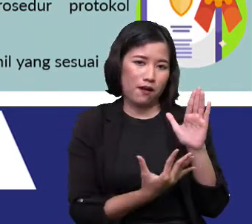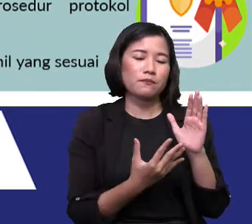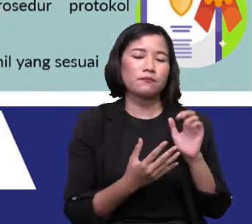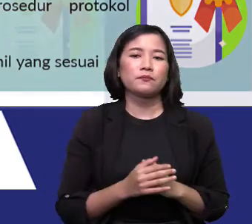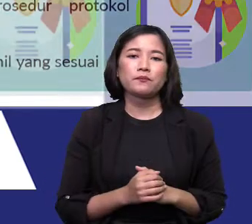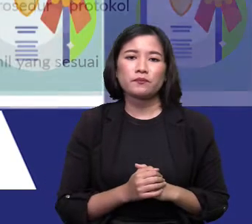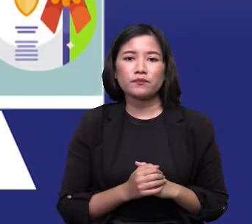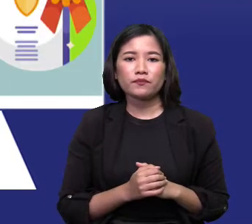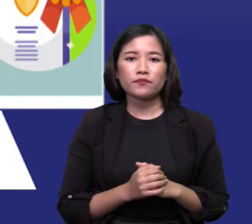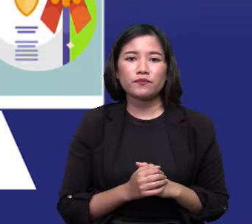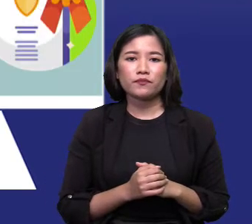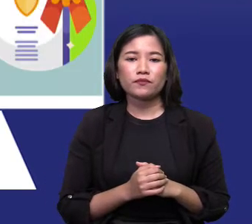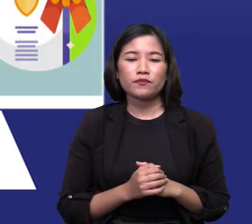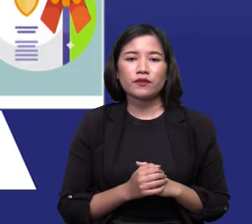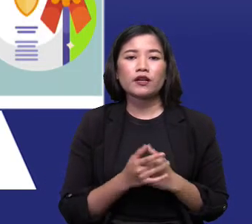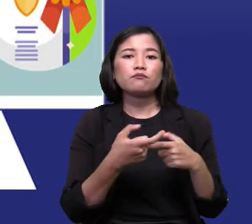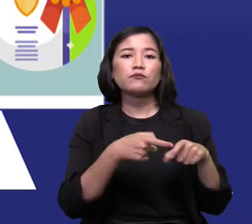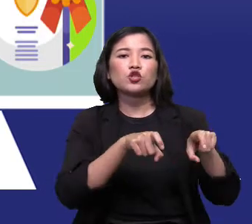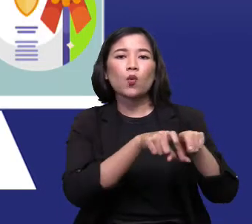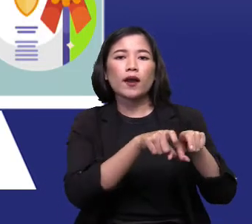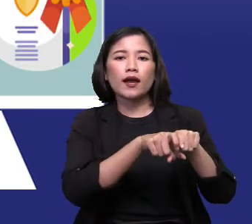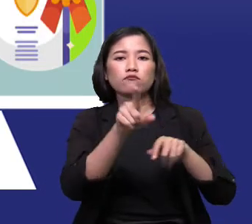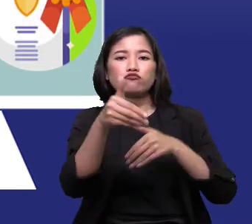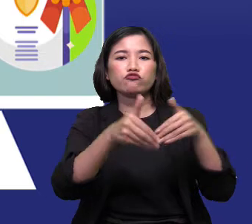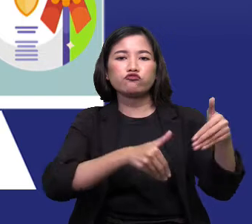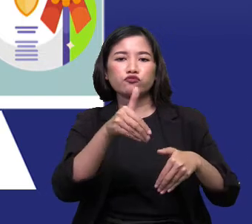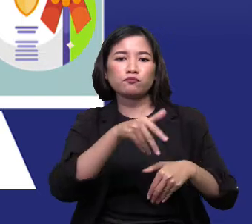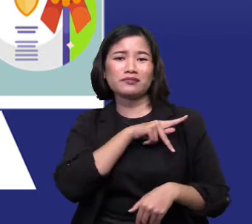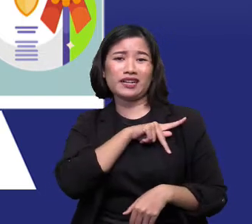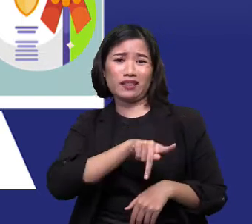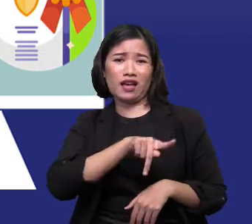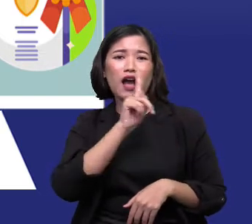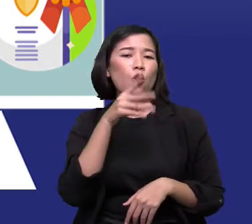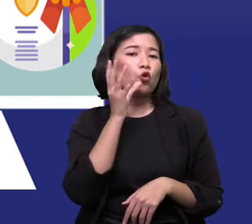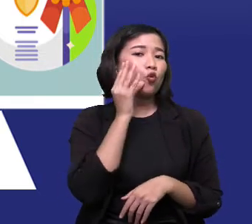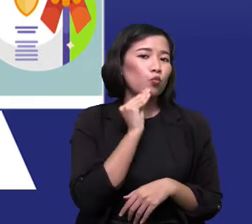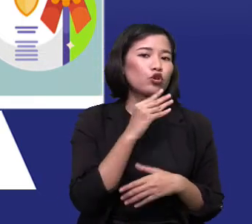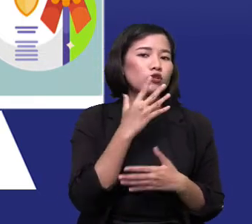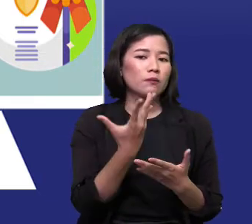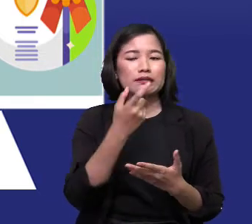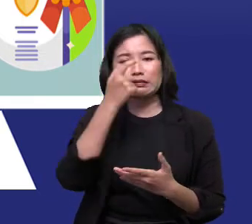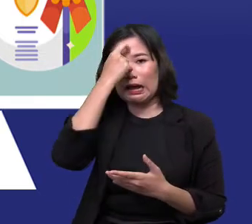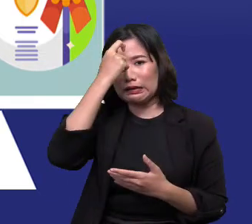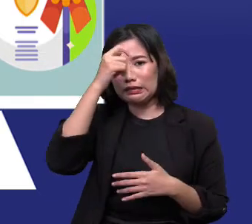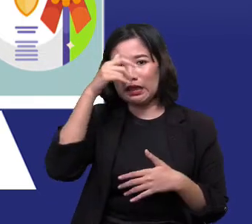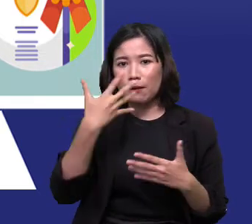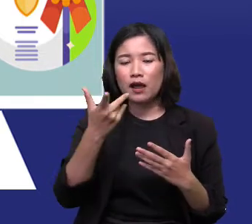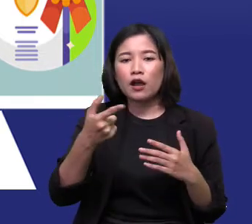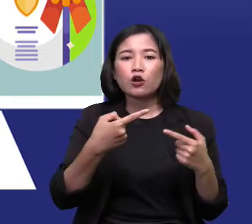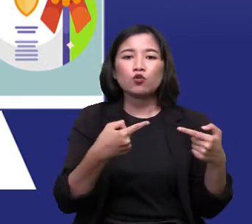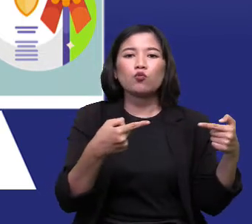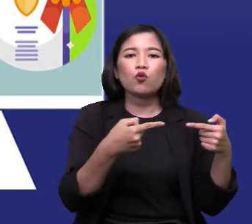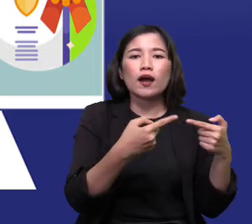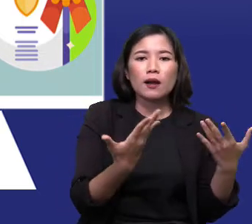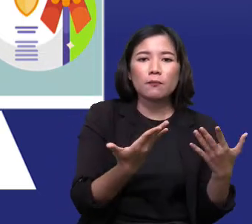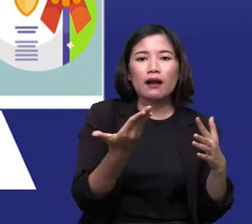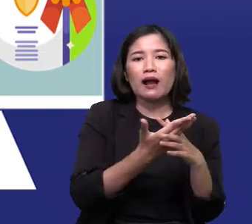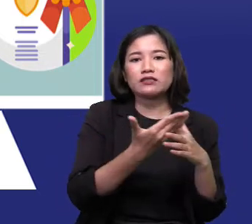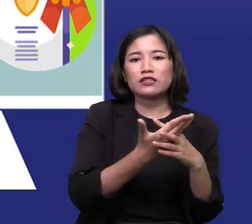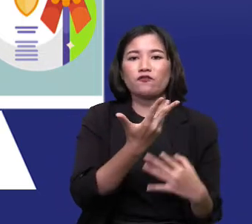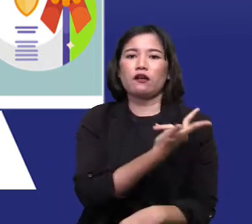wajib adanya penyesuaian partisipan dengan kriteria umur dan riwayat yang berhubungan dengan akses vaksinasi